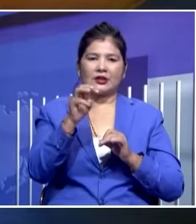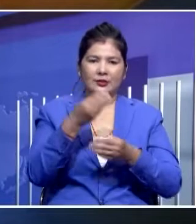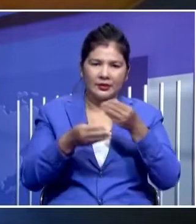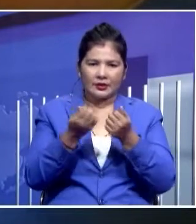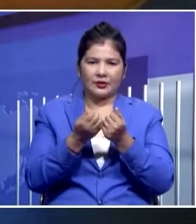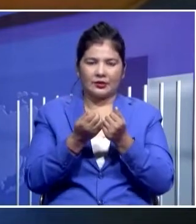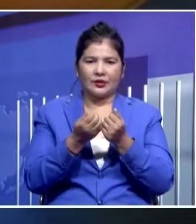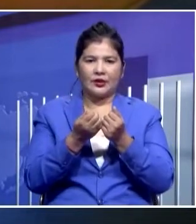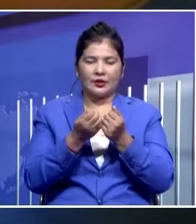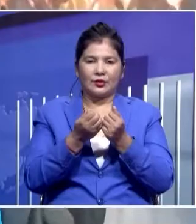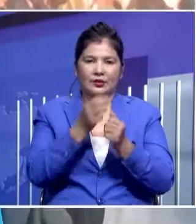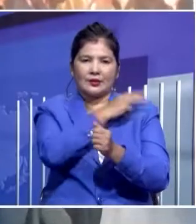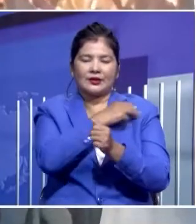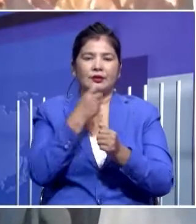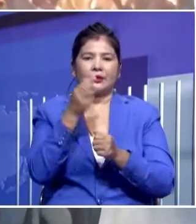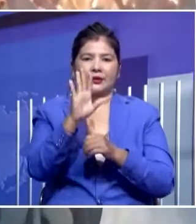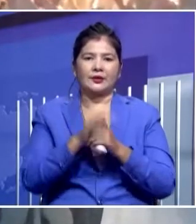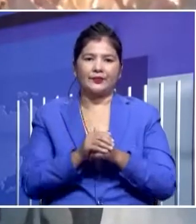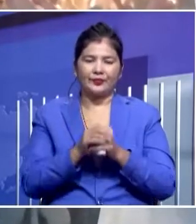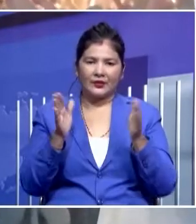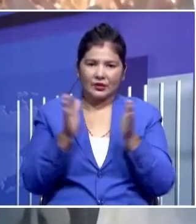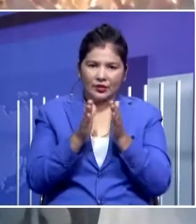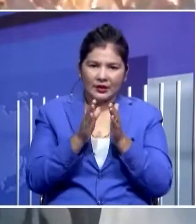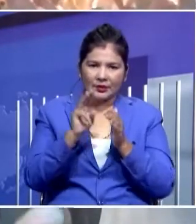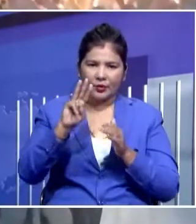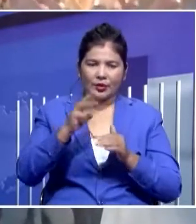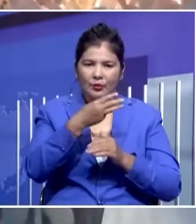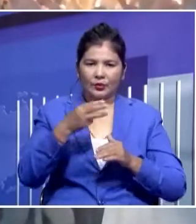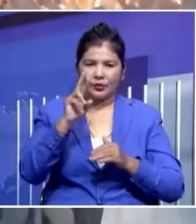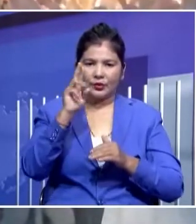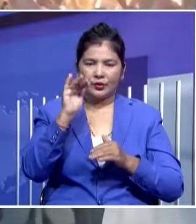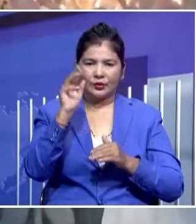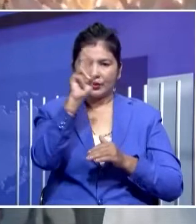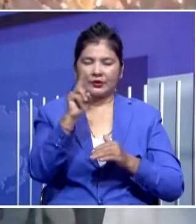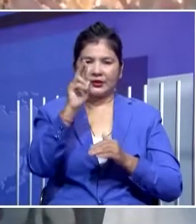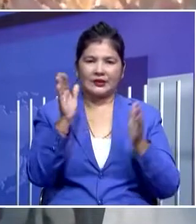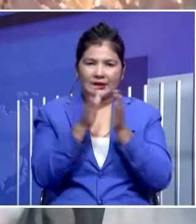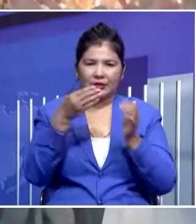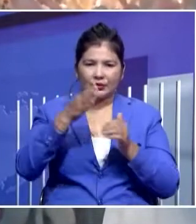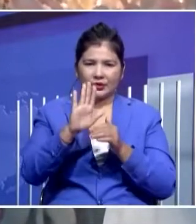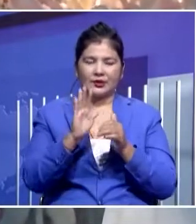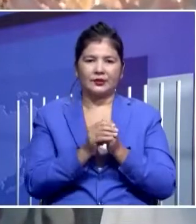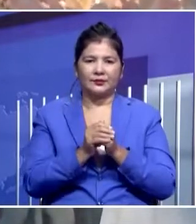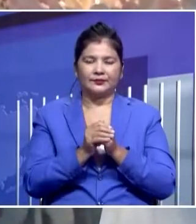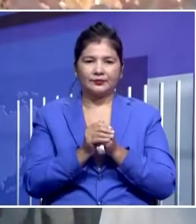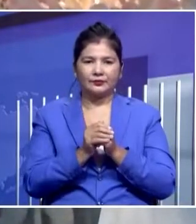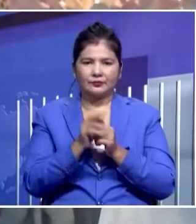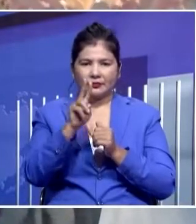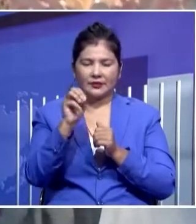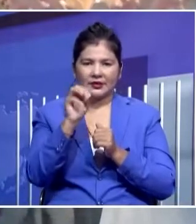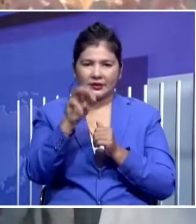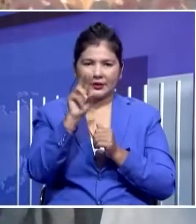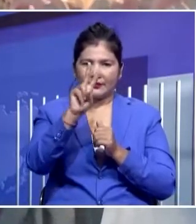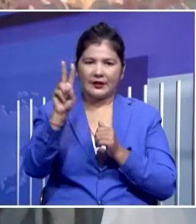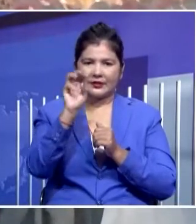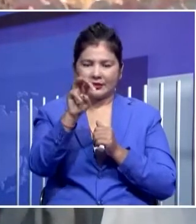गरेको मूर्तिकारहरूको भनाइ छ। अब छोटा मूर्ति मनोमाला ती मिडियम साइज रहला त कम से कम बिकला ओके